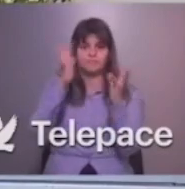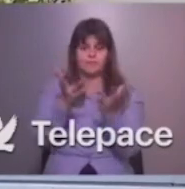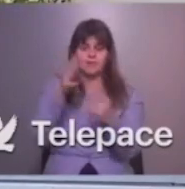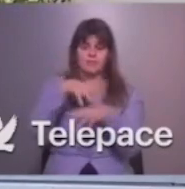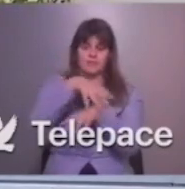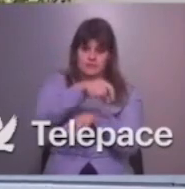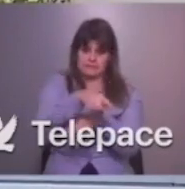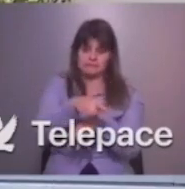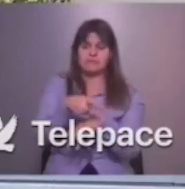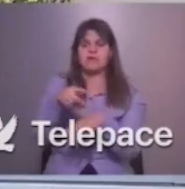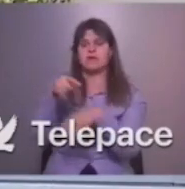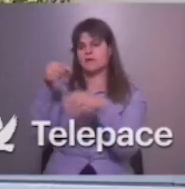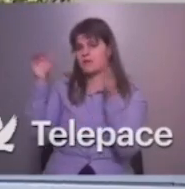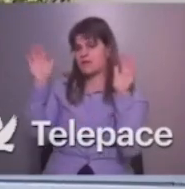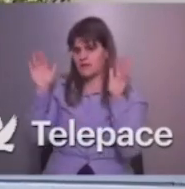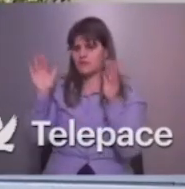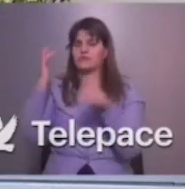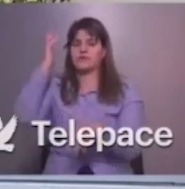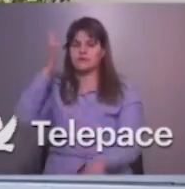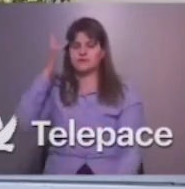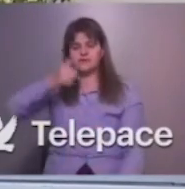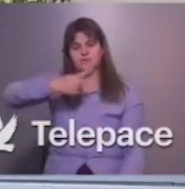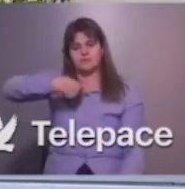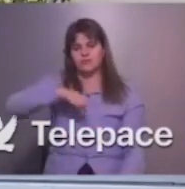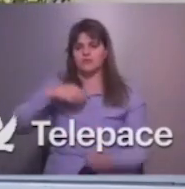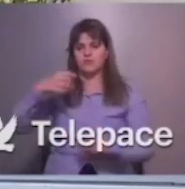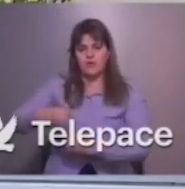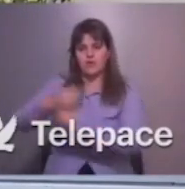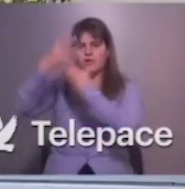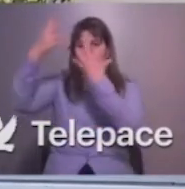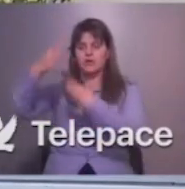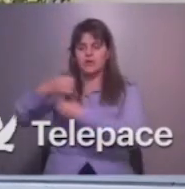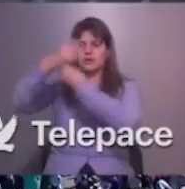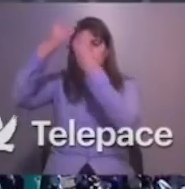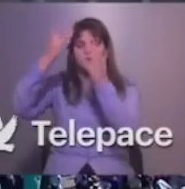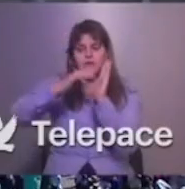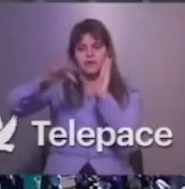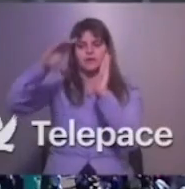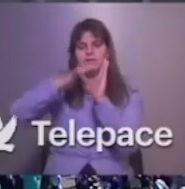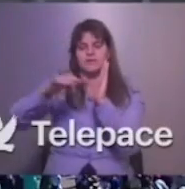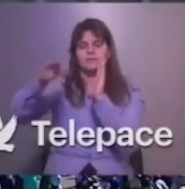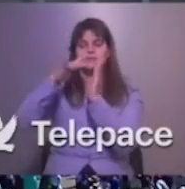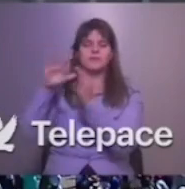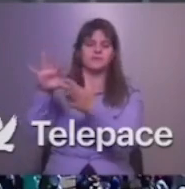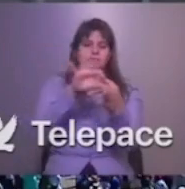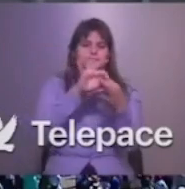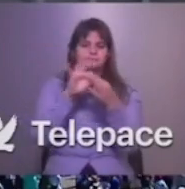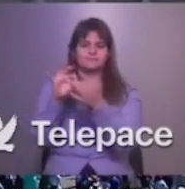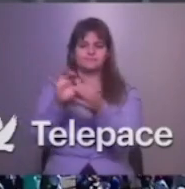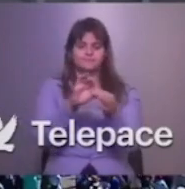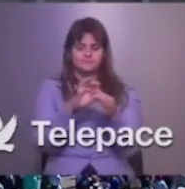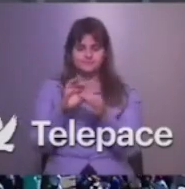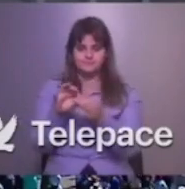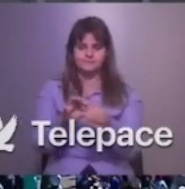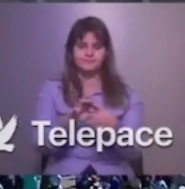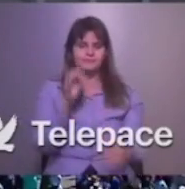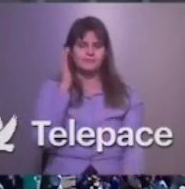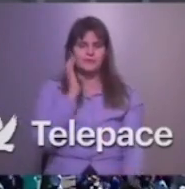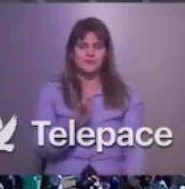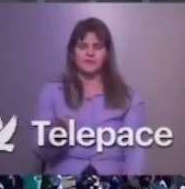perché annuncino in ogni parte della terra il Cristo Redentore del mondo.